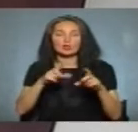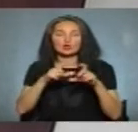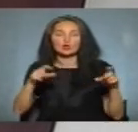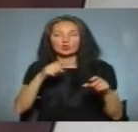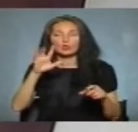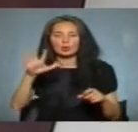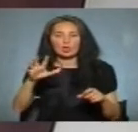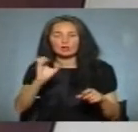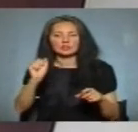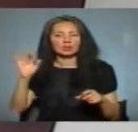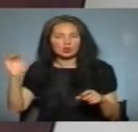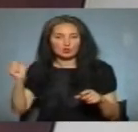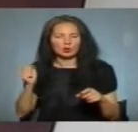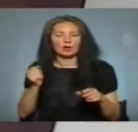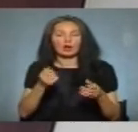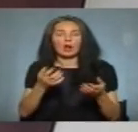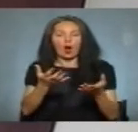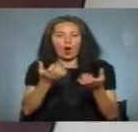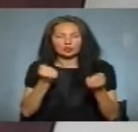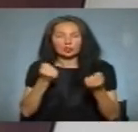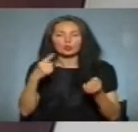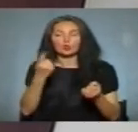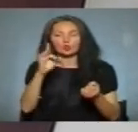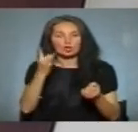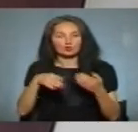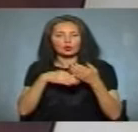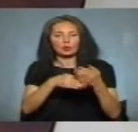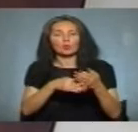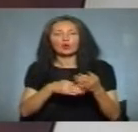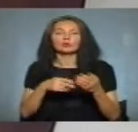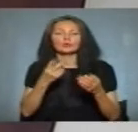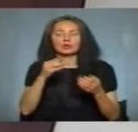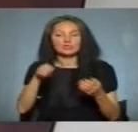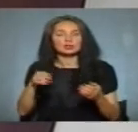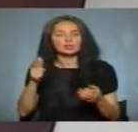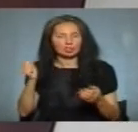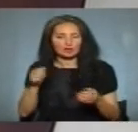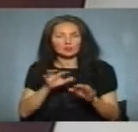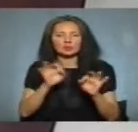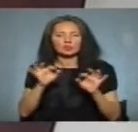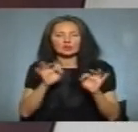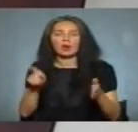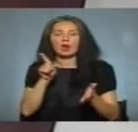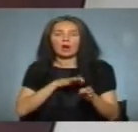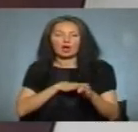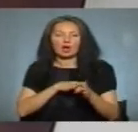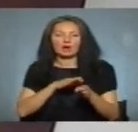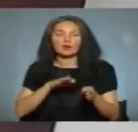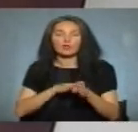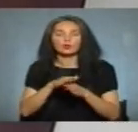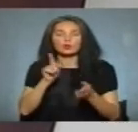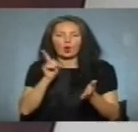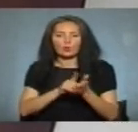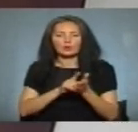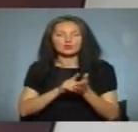Вони отримали одноразову грошову винагороду по 2 тисячі гривень. Про це розповіла виконувачка обов'язків директора методичного центру міського управління освіти